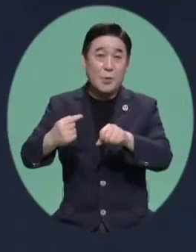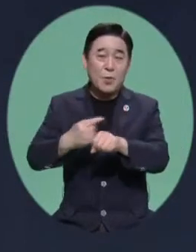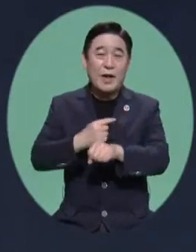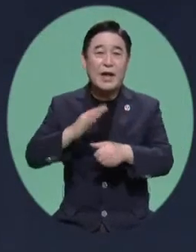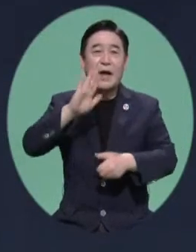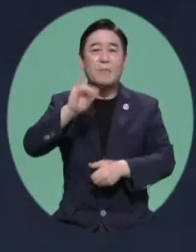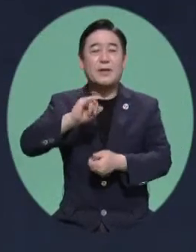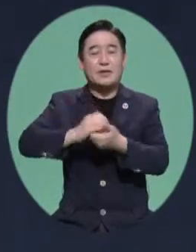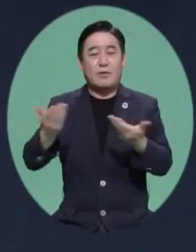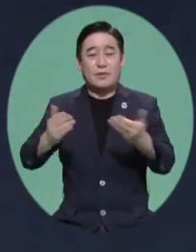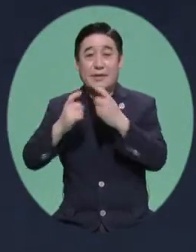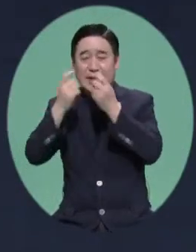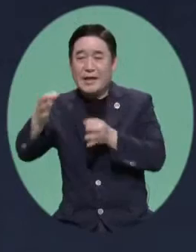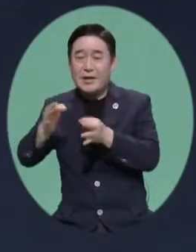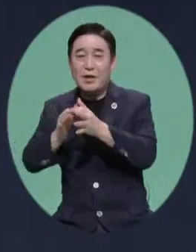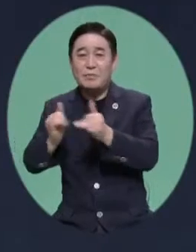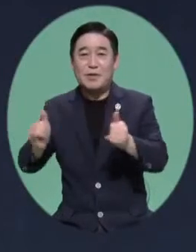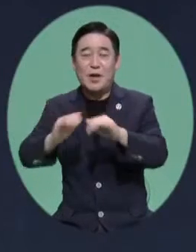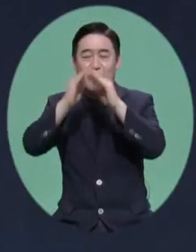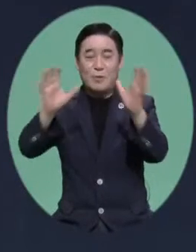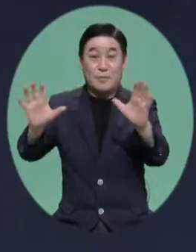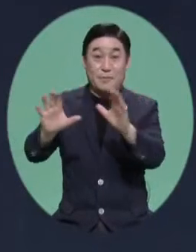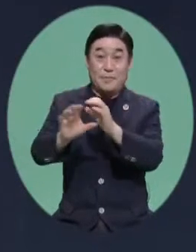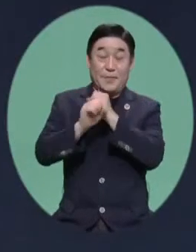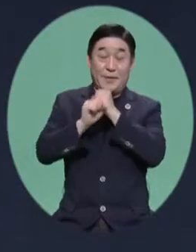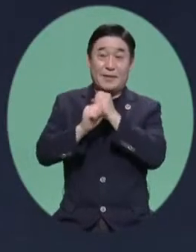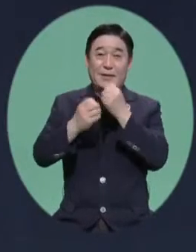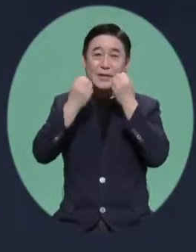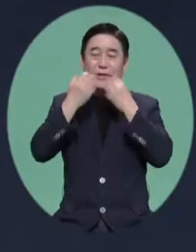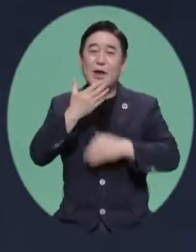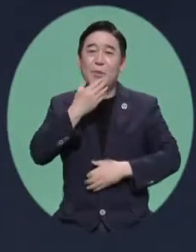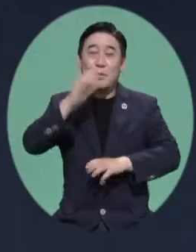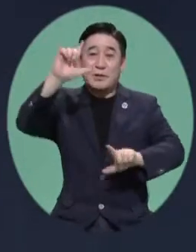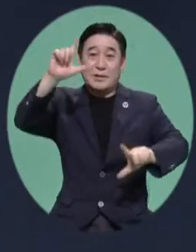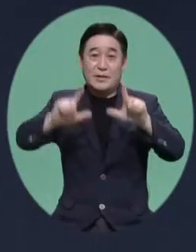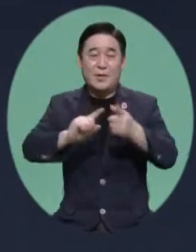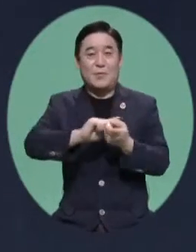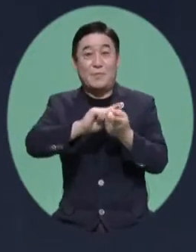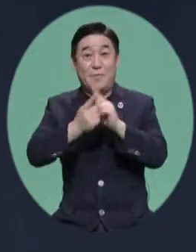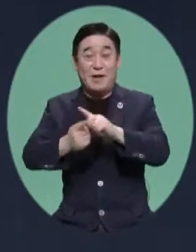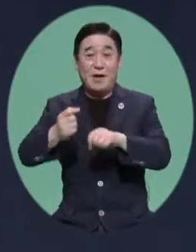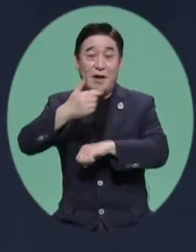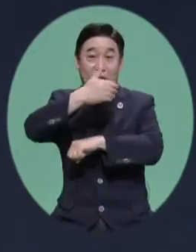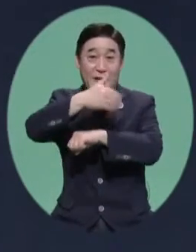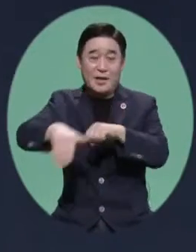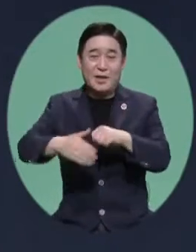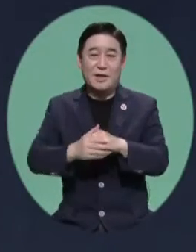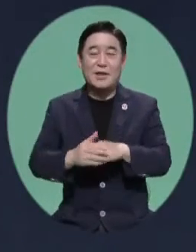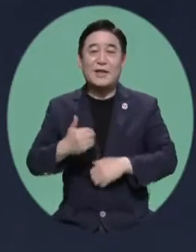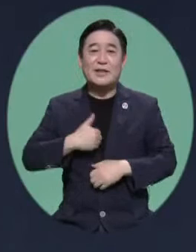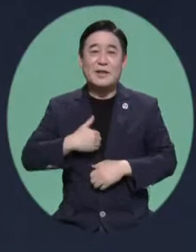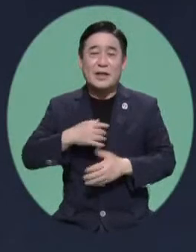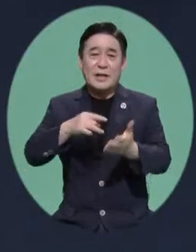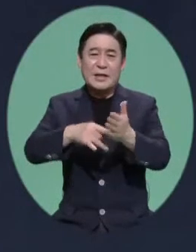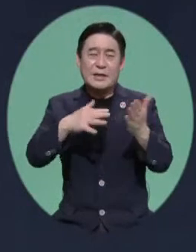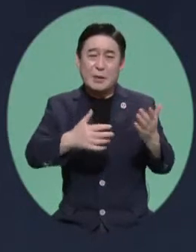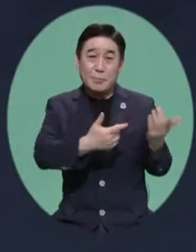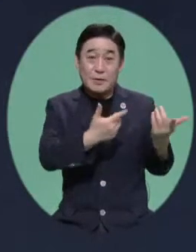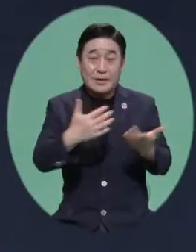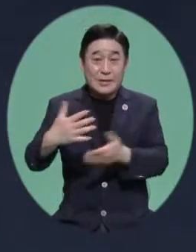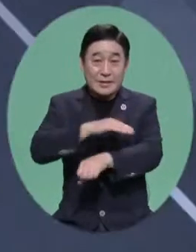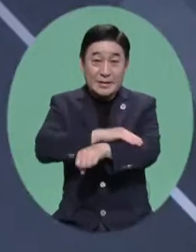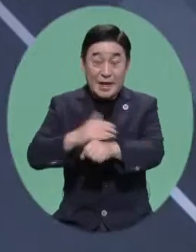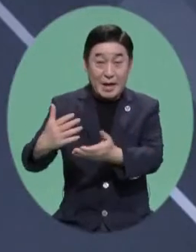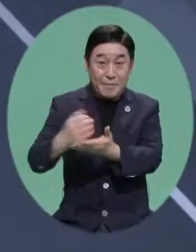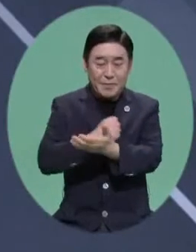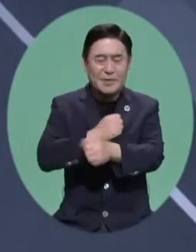자영업자 모든 이라는 시민을 부과 라는 신 복지 제재로 나가겠습니다 이를 위해서 저는 세금은 똑바로 얻어서